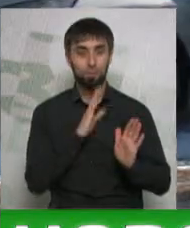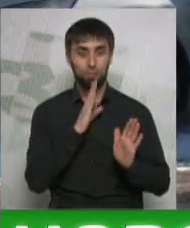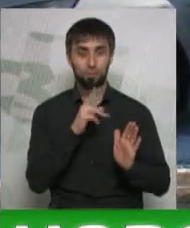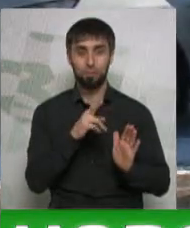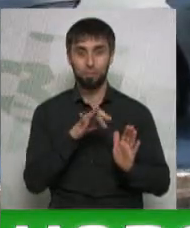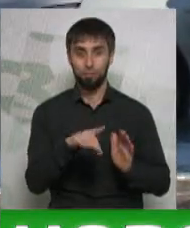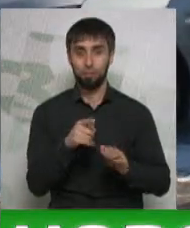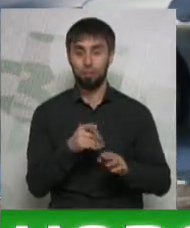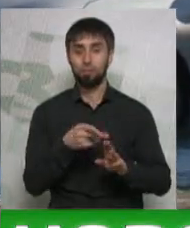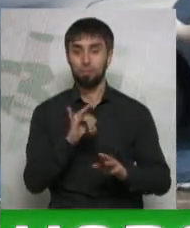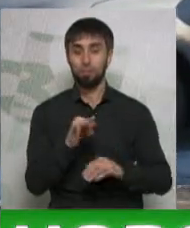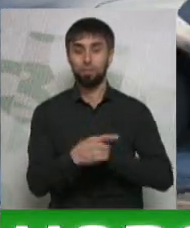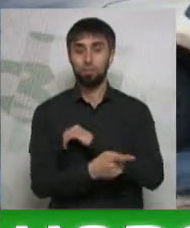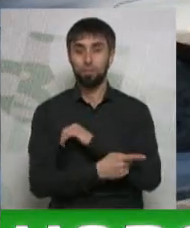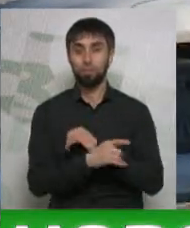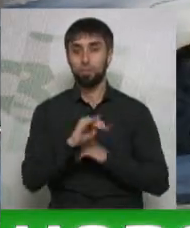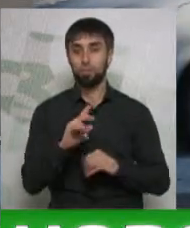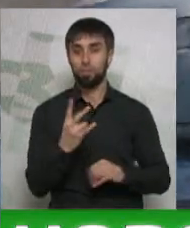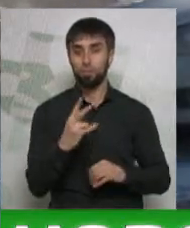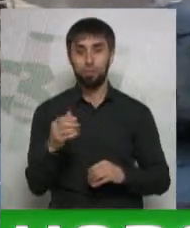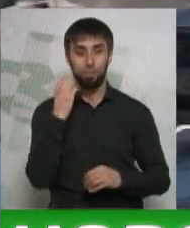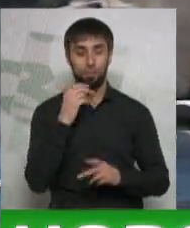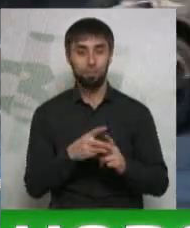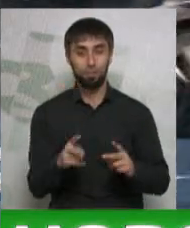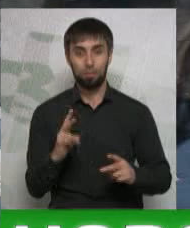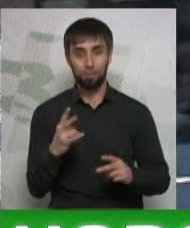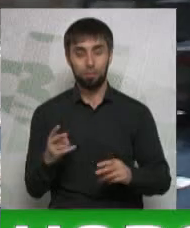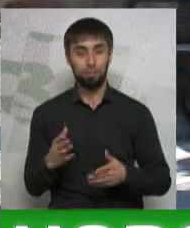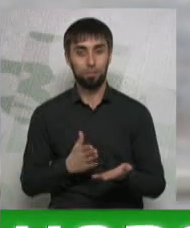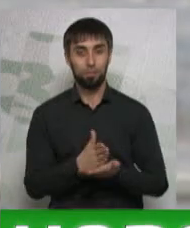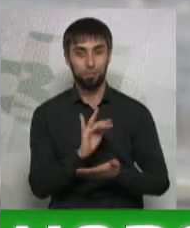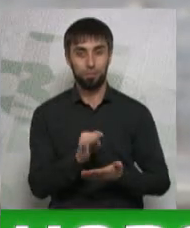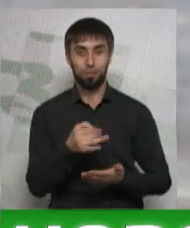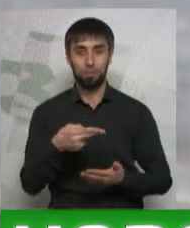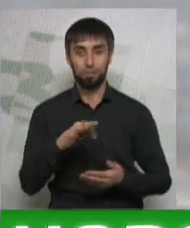Куртата. Последний в 7 часов вечера выезжает из старого автовокзала Назрани и